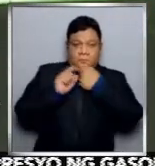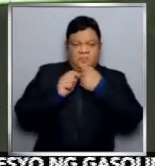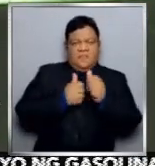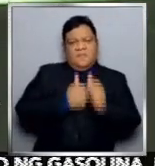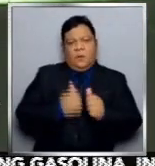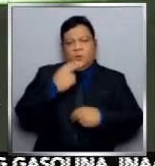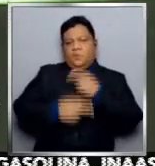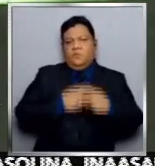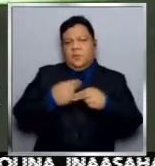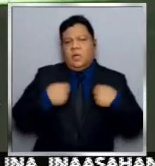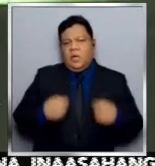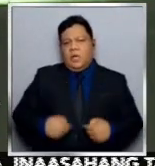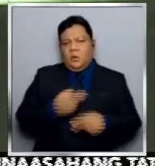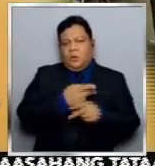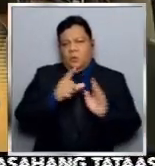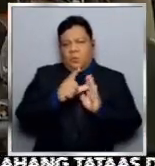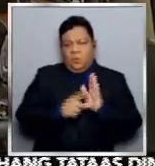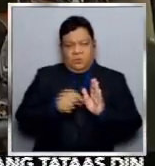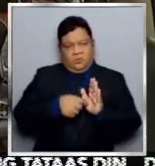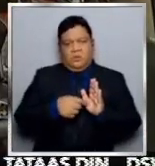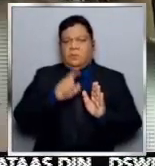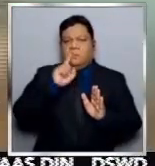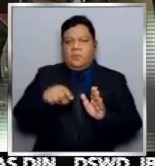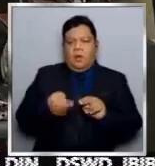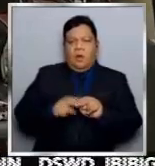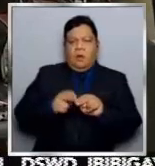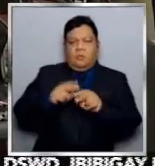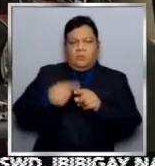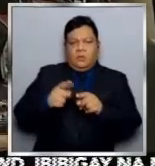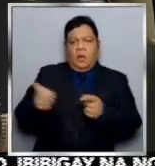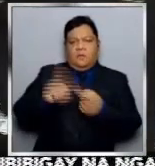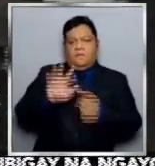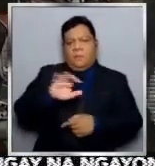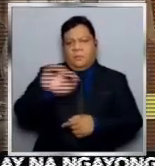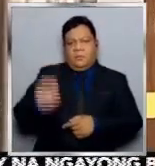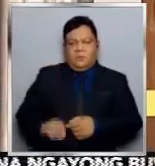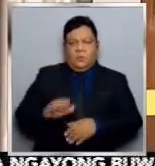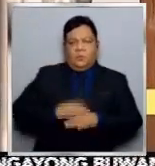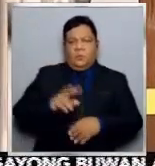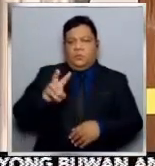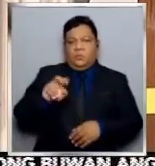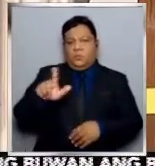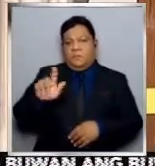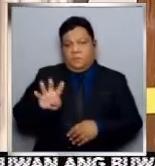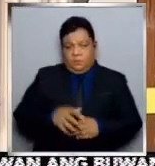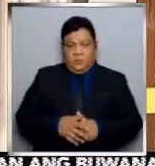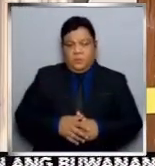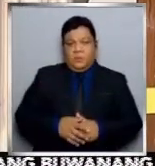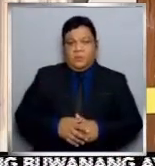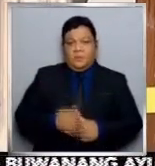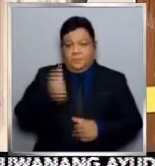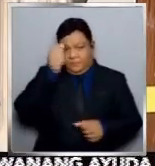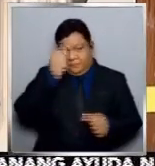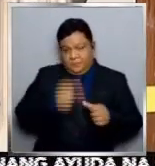taunang pagtataas ng bayarin hanggang sa maitaas ito ng 5% pagsapit ng 2024. Itinigil ang pagtaas ng premium